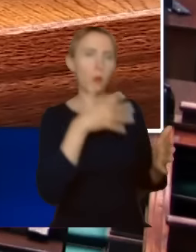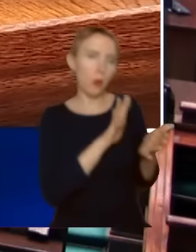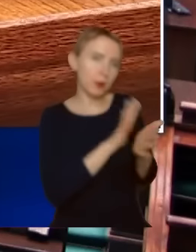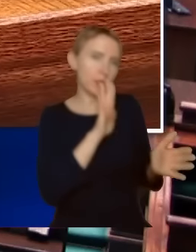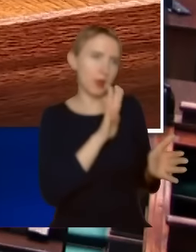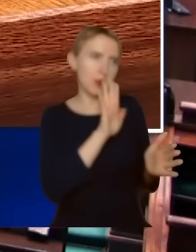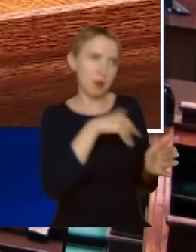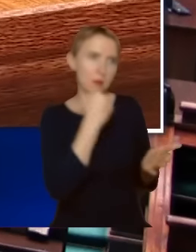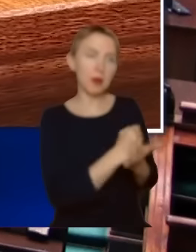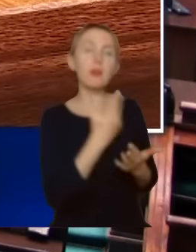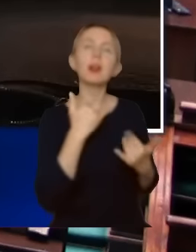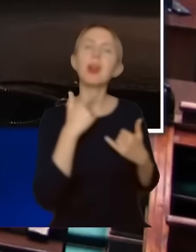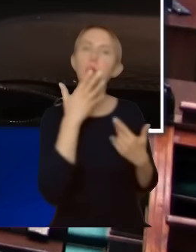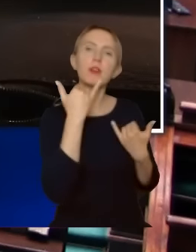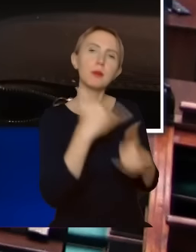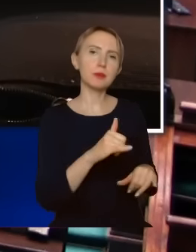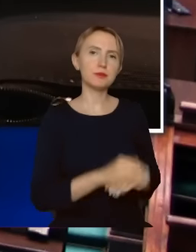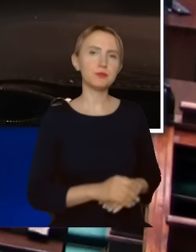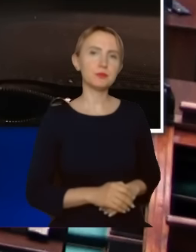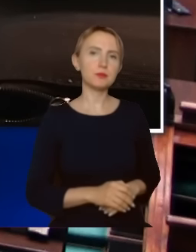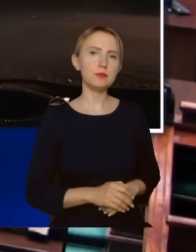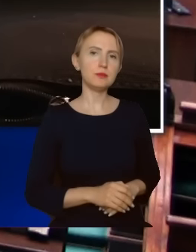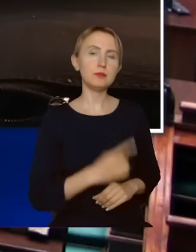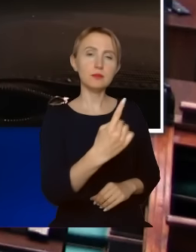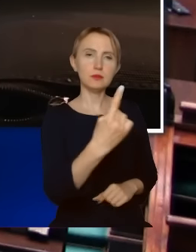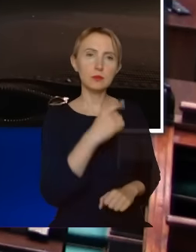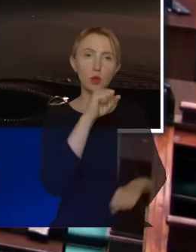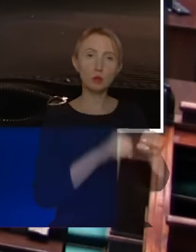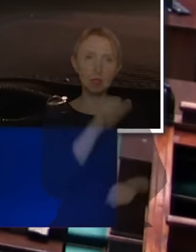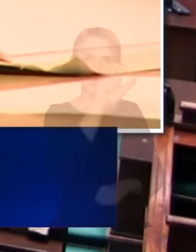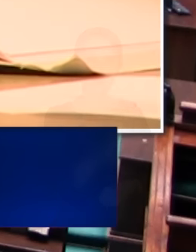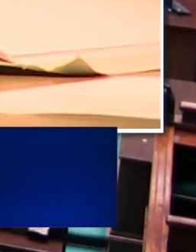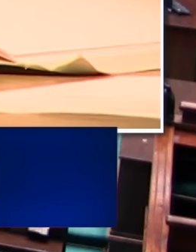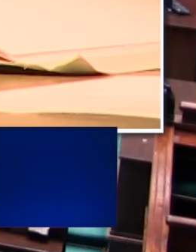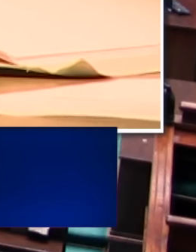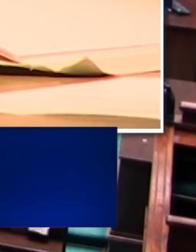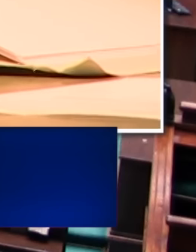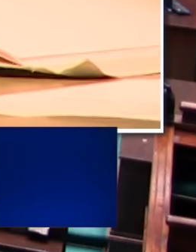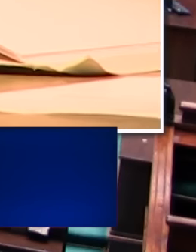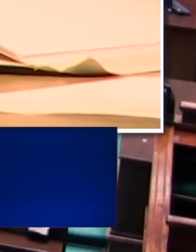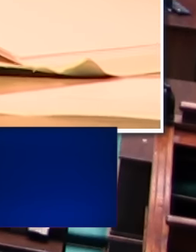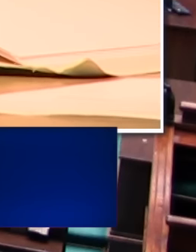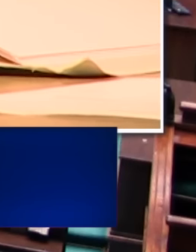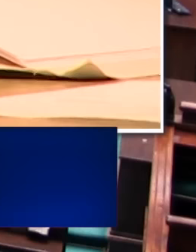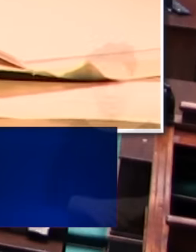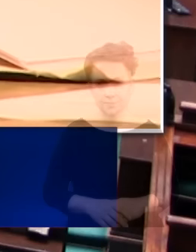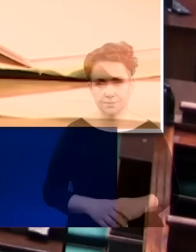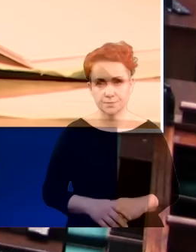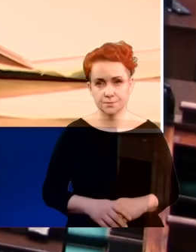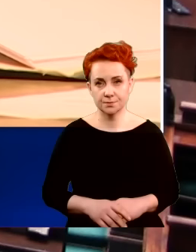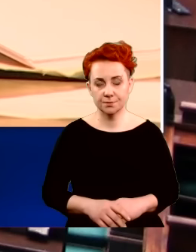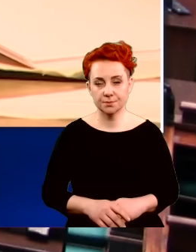innej stronie o tej która staje Przed sędzią ze stowarzyszenia sędziów justycja i ma